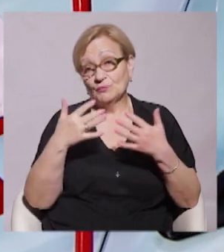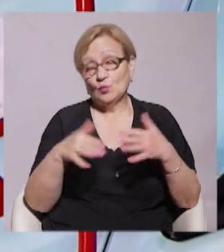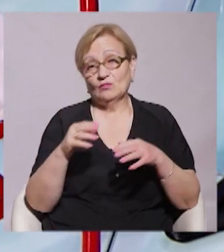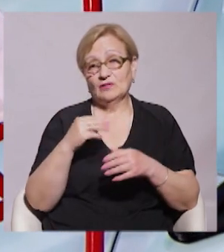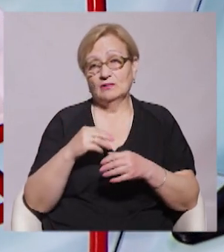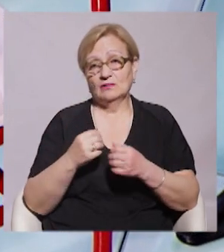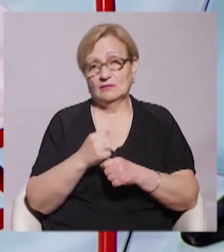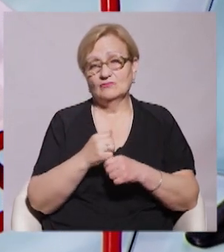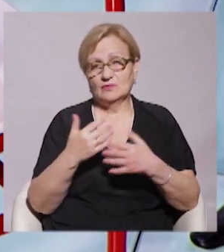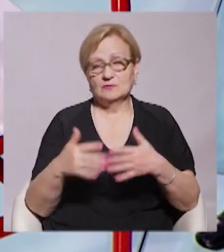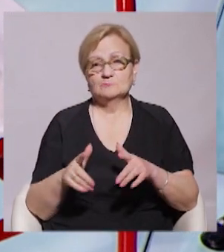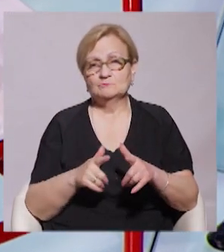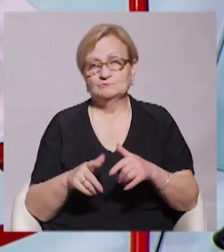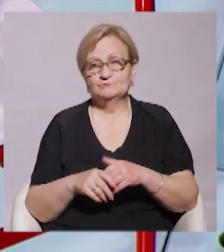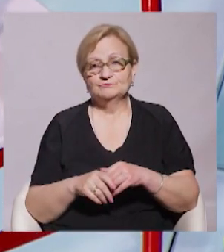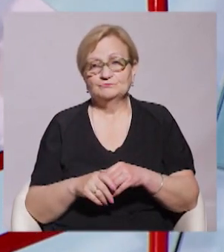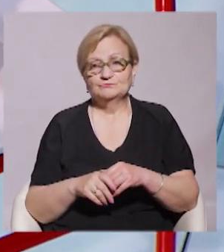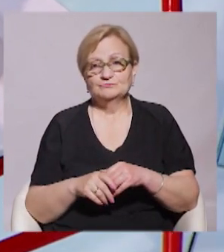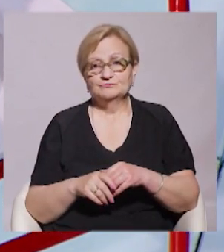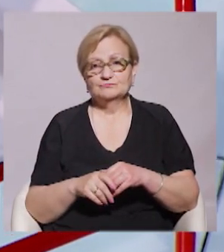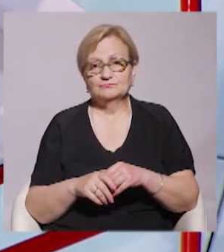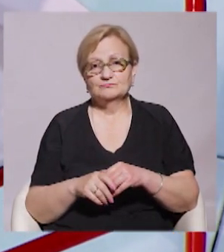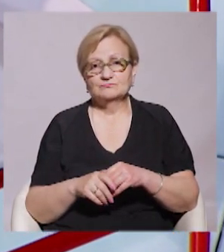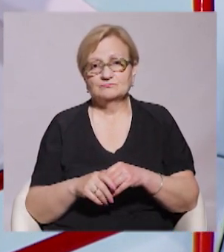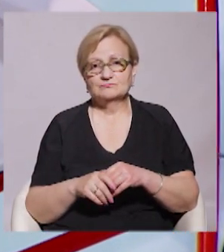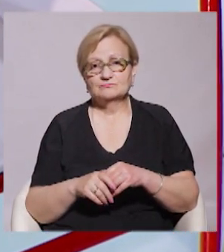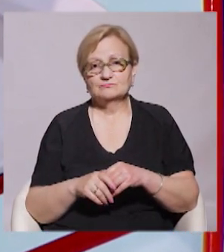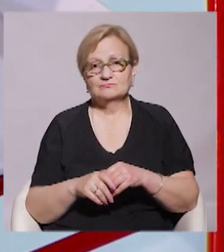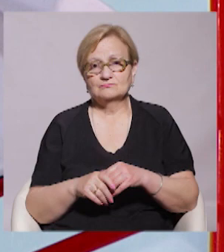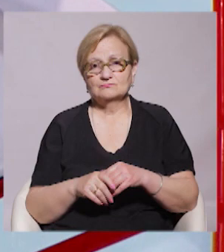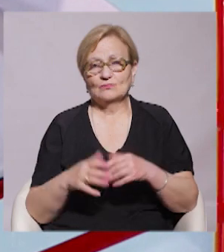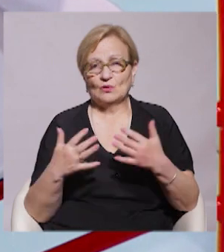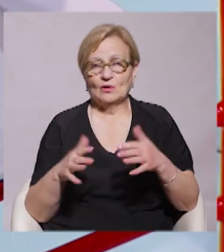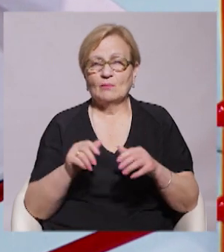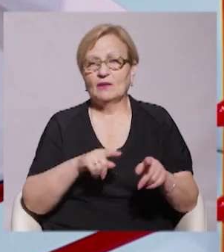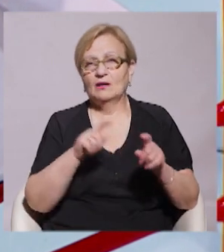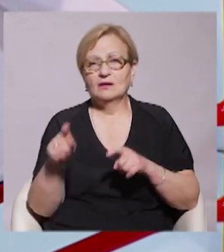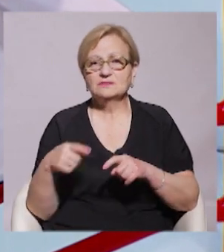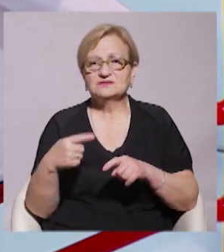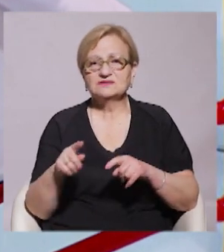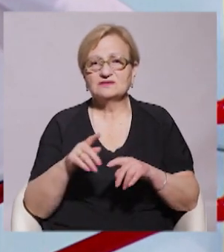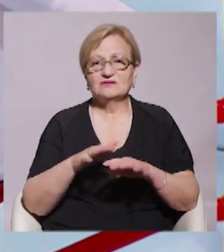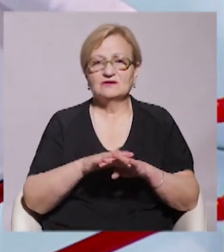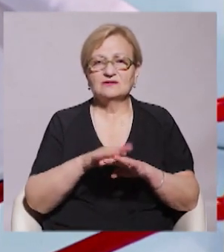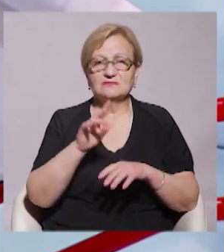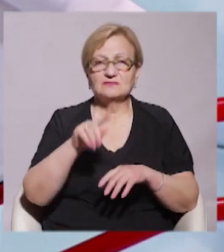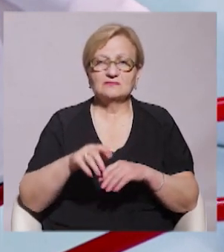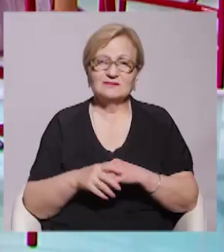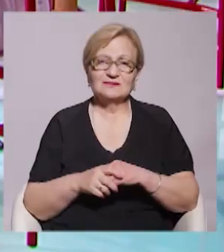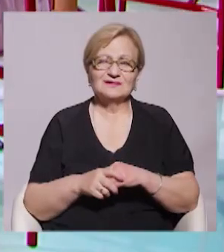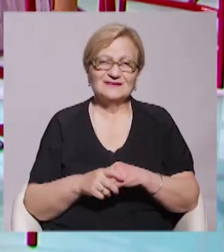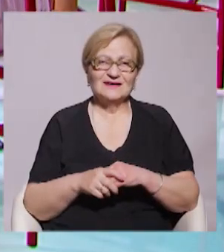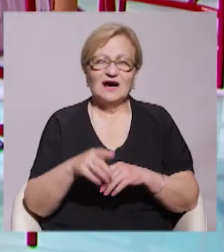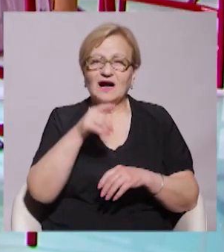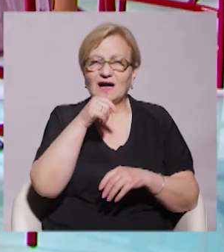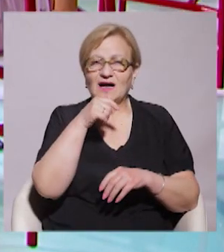ჩმოსაცა. ხო, კი ბატონო. აჰა, აბა აქ ნახოთ. ხო, აი ნახე რაღაც დროშა უფრო გამოვიდა.